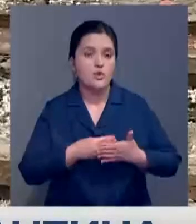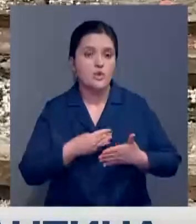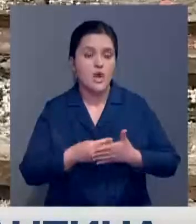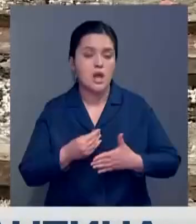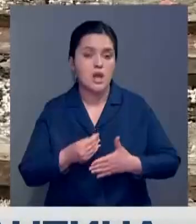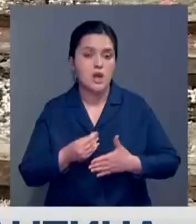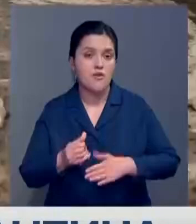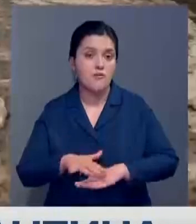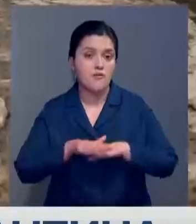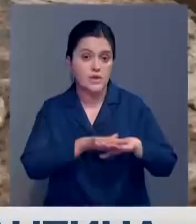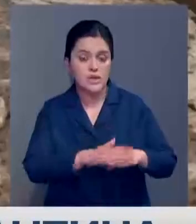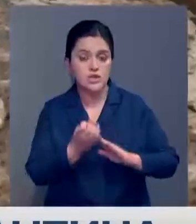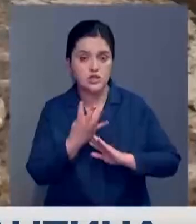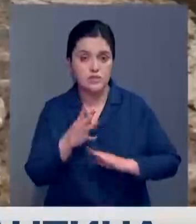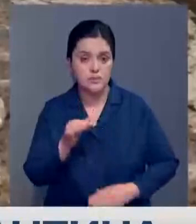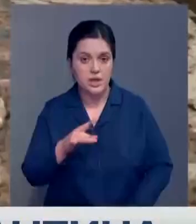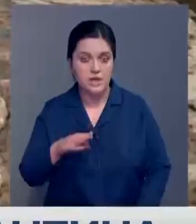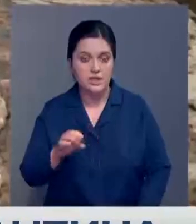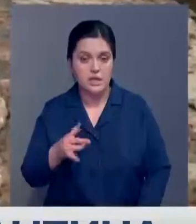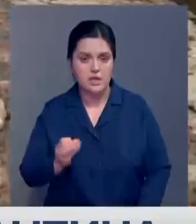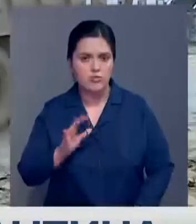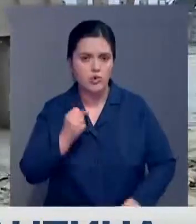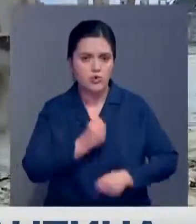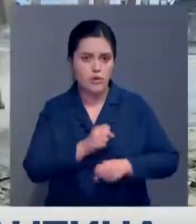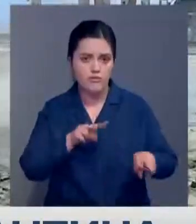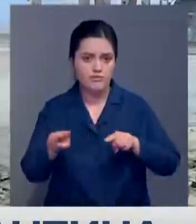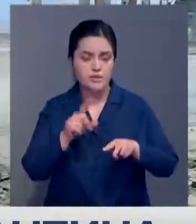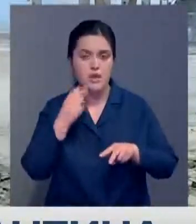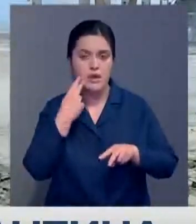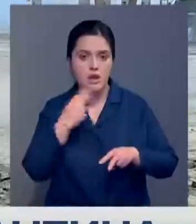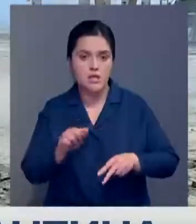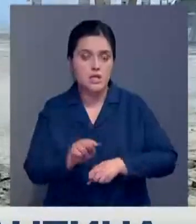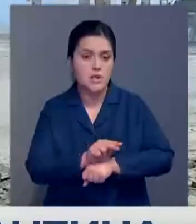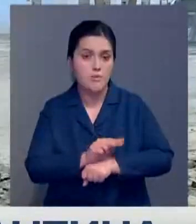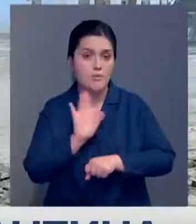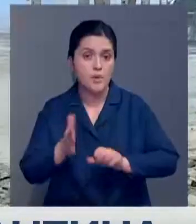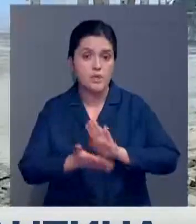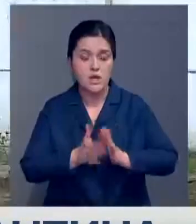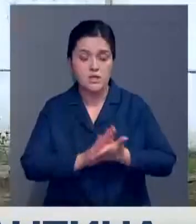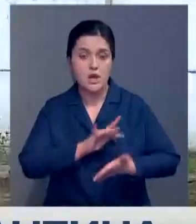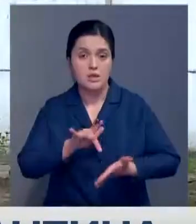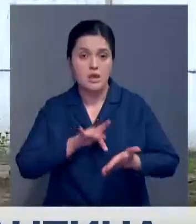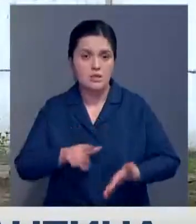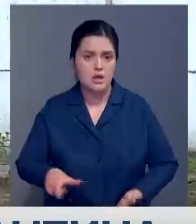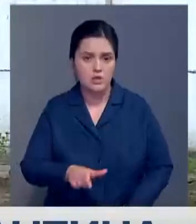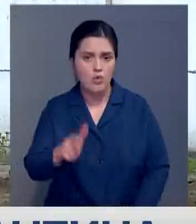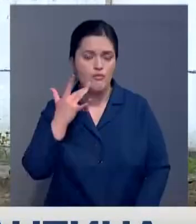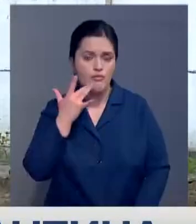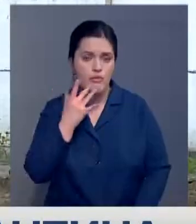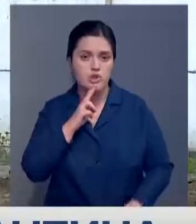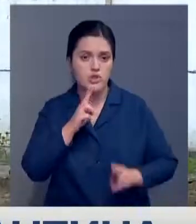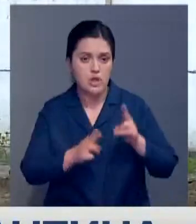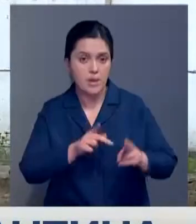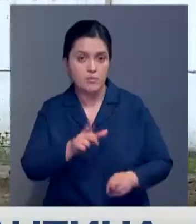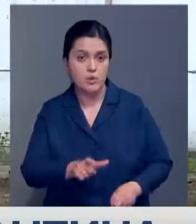выделили почти 14 миллиардов тенге. Строже обещают следить и за качеством ремонта. Состояние городских дорог часто критикуют актюбинцы.